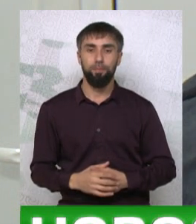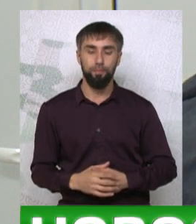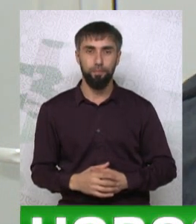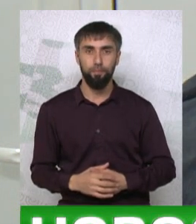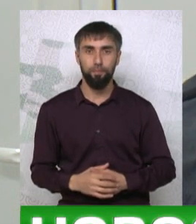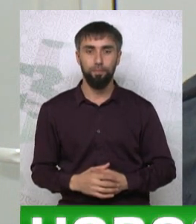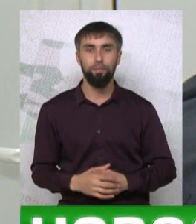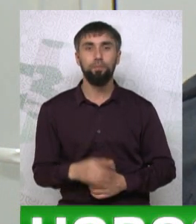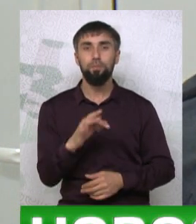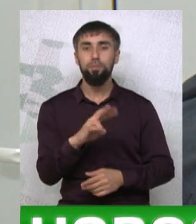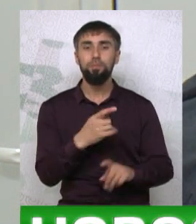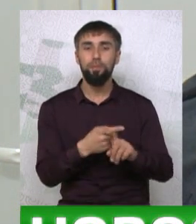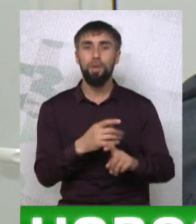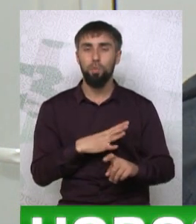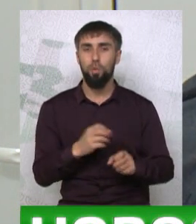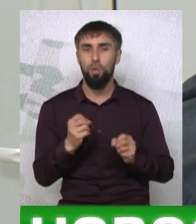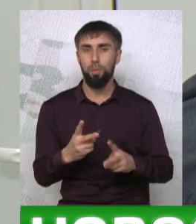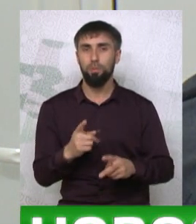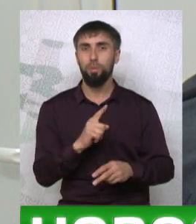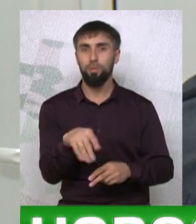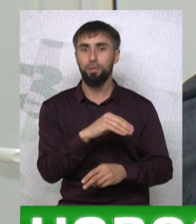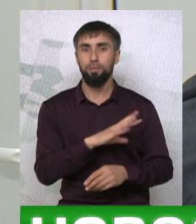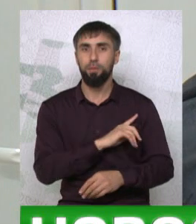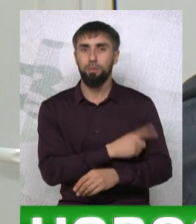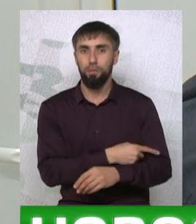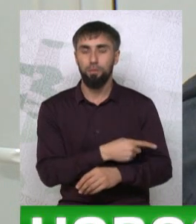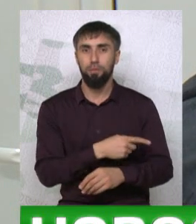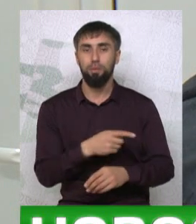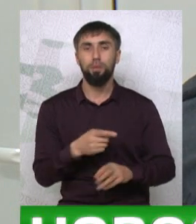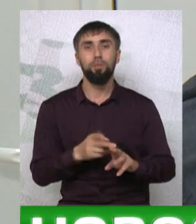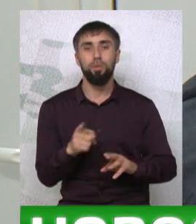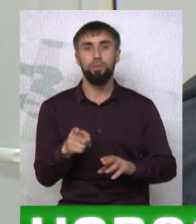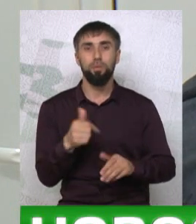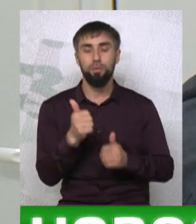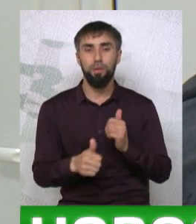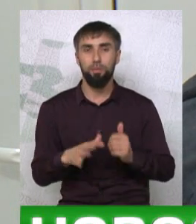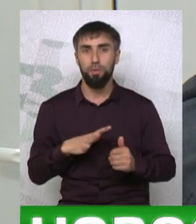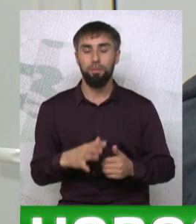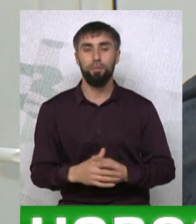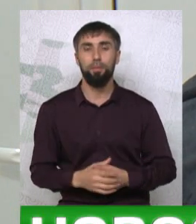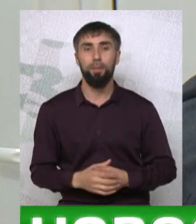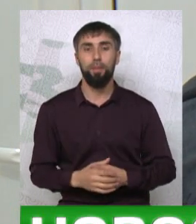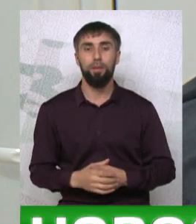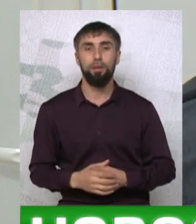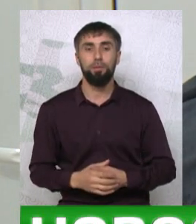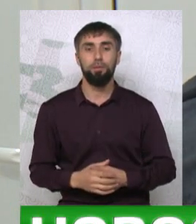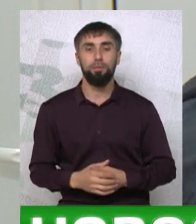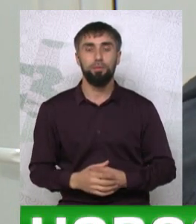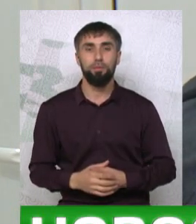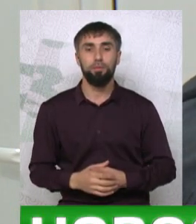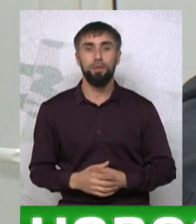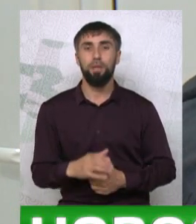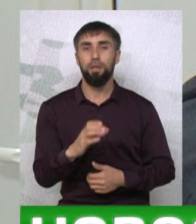чрезвычайно опасным для советской стороны, потому что под угрозу были поставлены коммуникации, связывавшие Закавказье с остальной